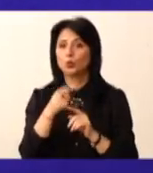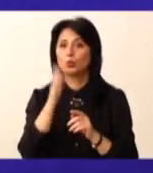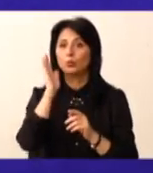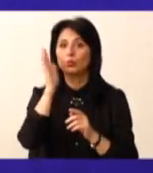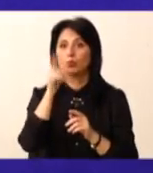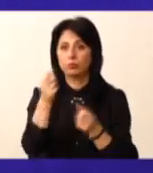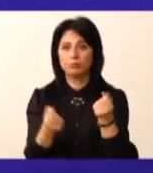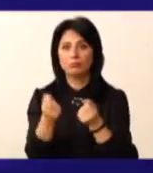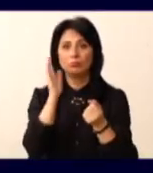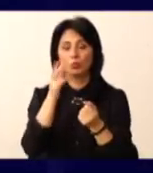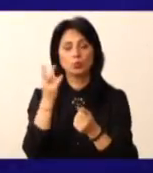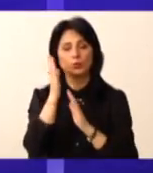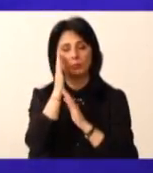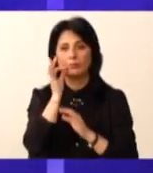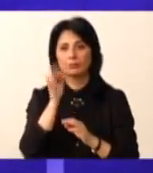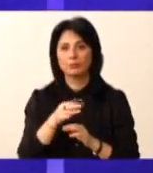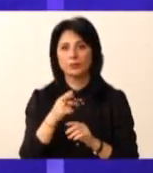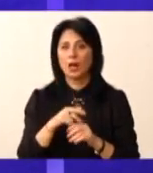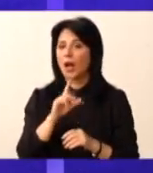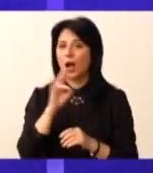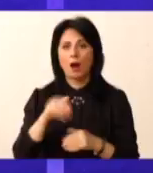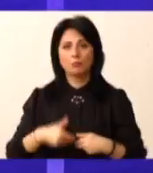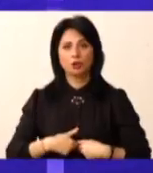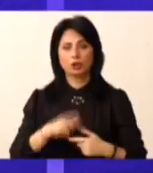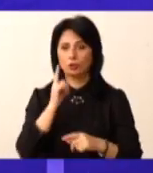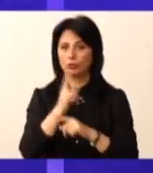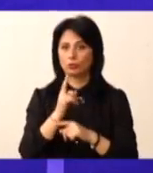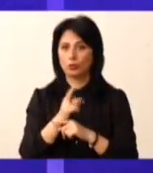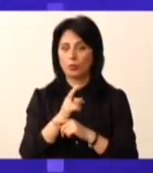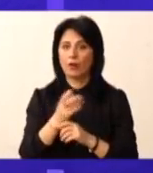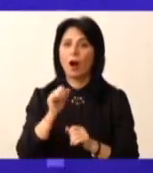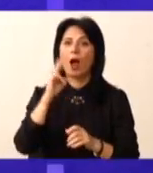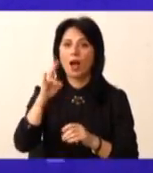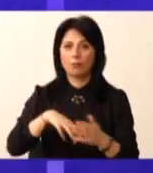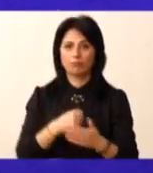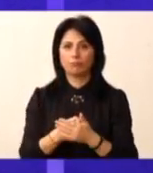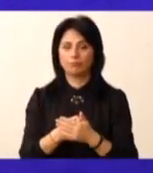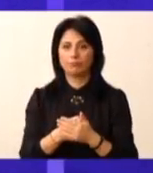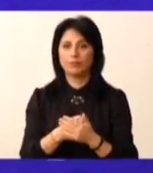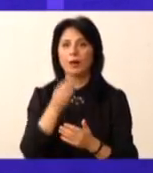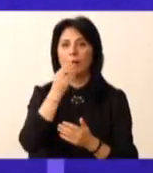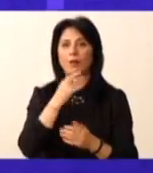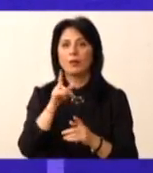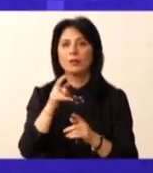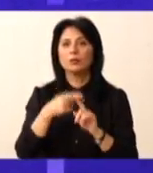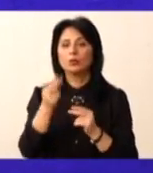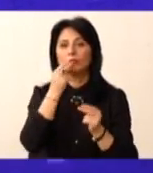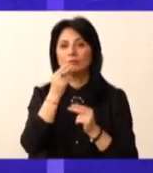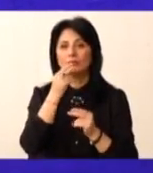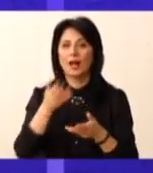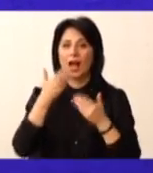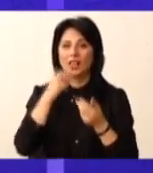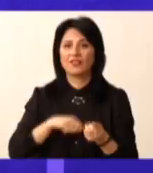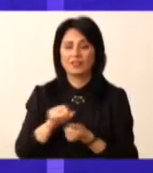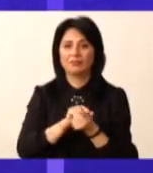გიწევთ საჭესთან ჯდომა. არ გაემგზავროთ მშიერი ან ზედმეტად დანაყრებული. მირთვით თერმულად დამუშავებული,